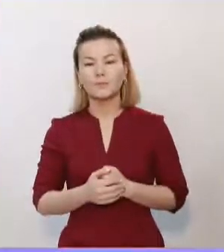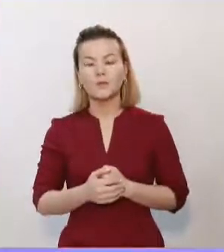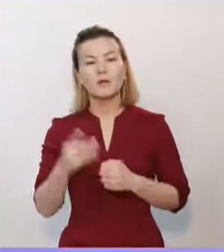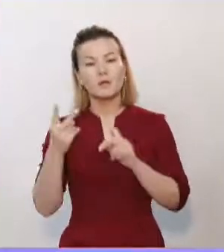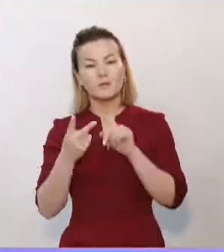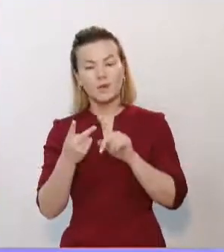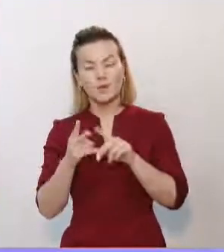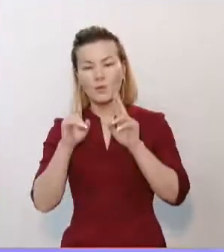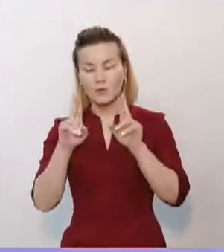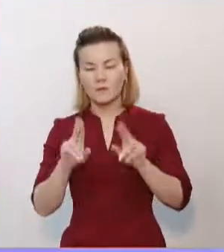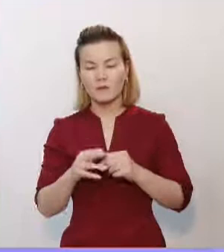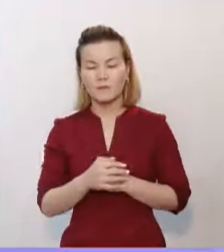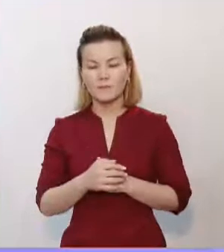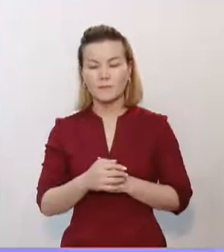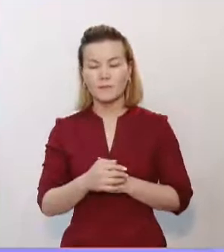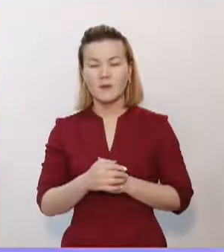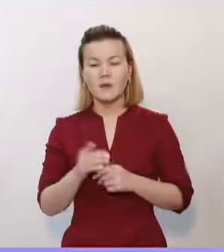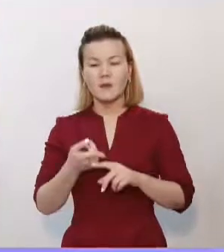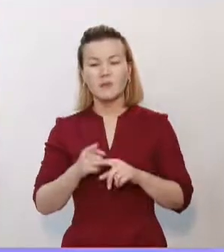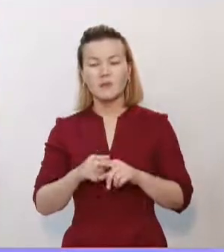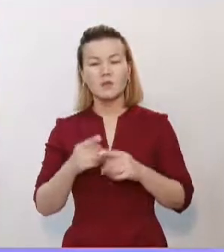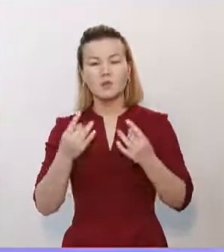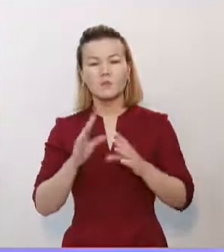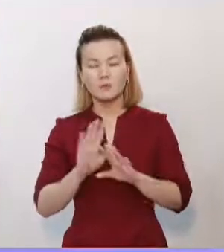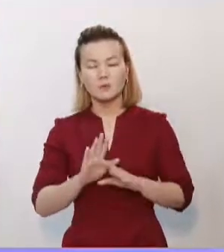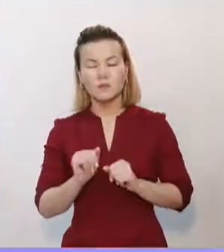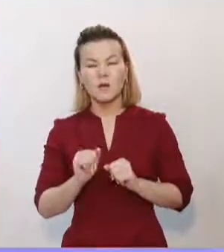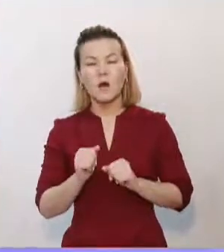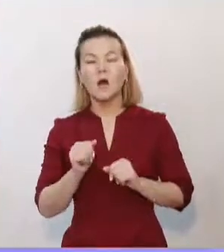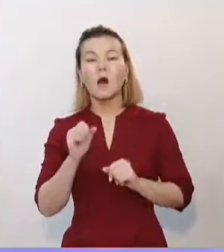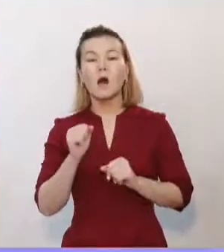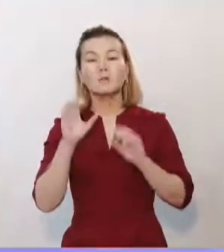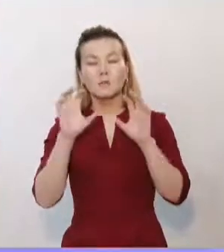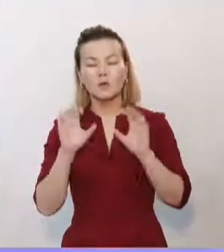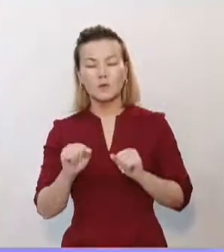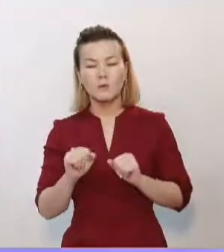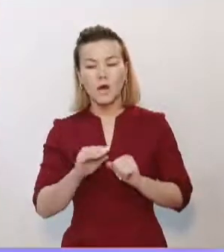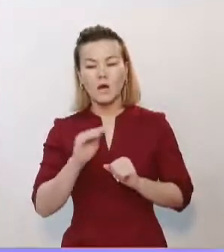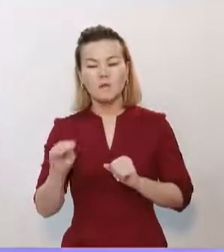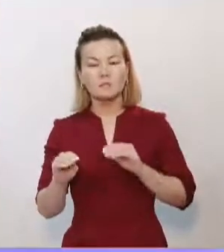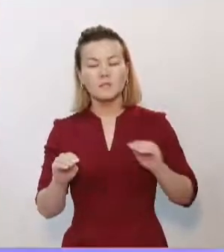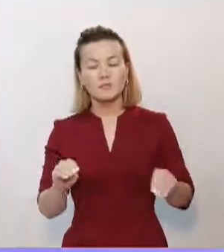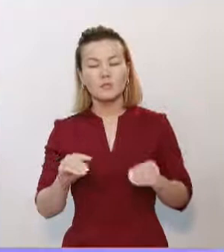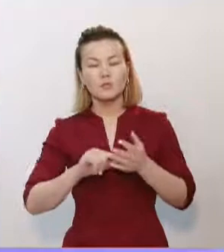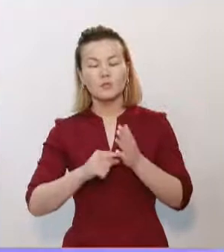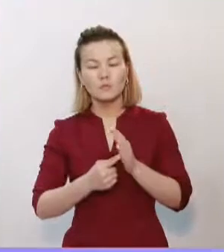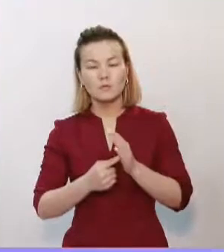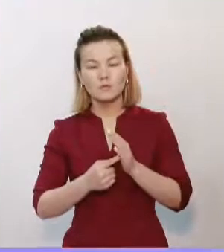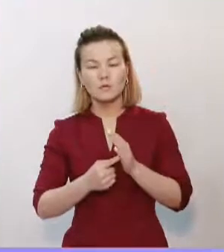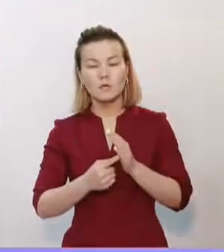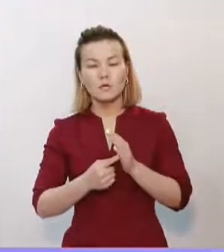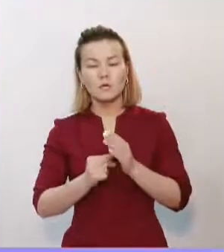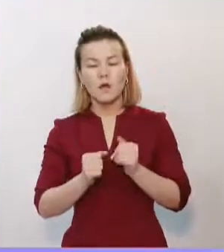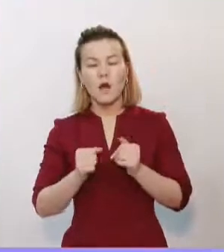И второе правило. Но это не просто правило, а закон. Распределительный закон умножения